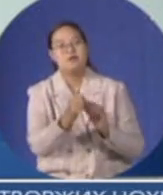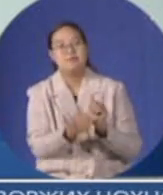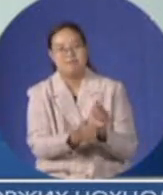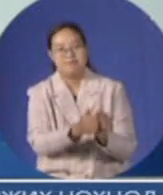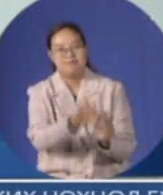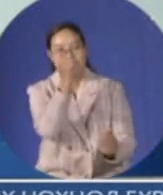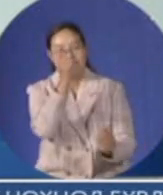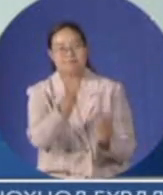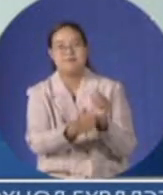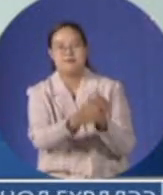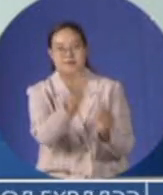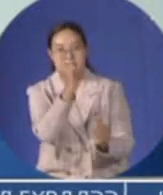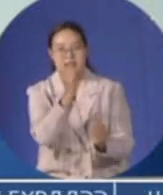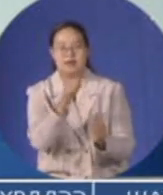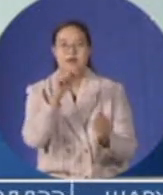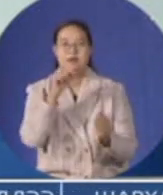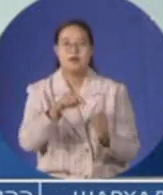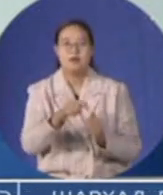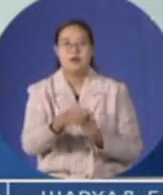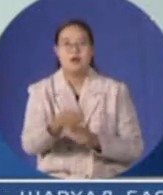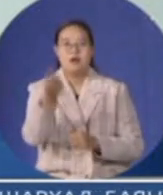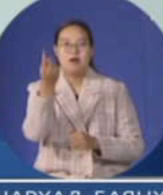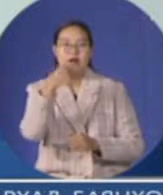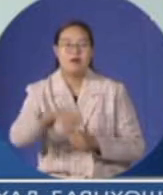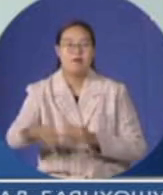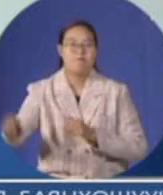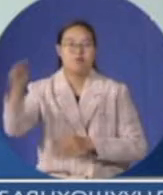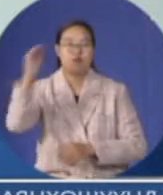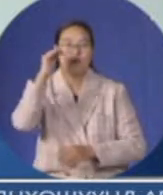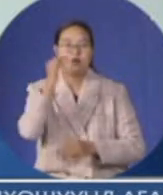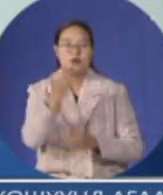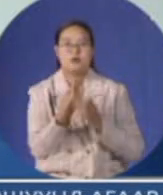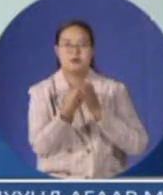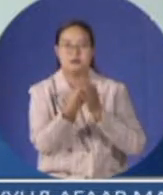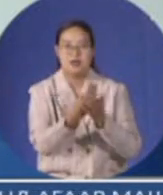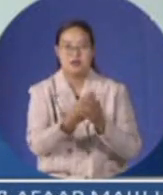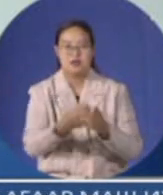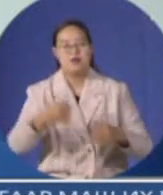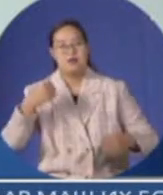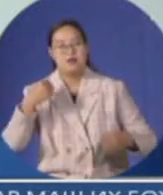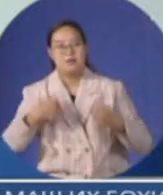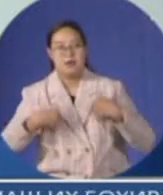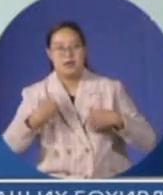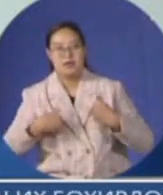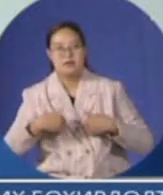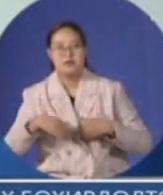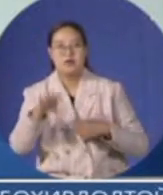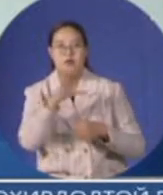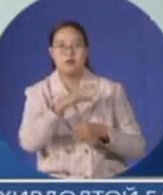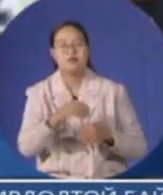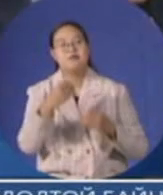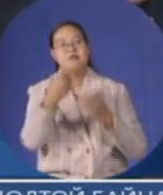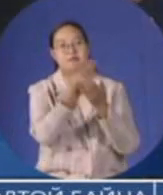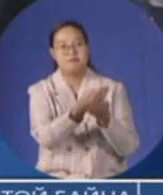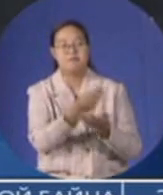хүсээд одоо салбарынхаа дээд шагналыг дасгалжуулагч болон одоо тамирчтай гардуулж өгье.